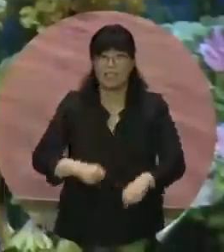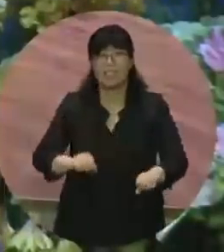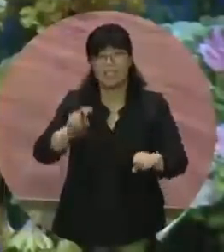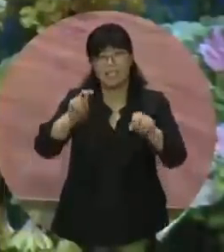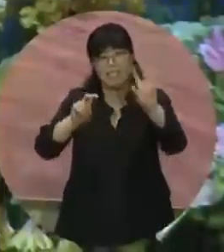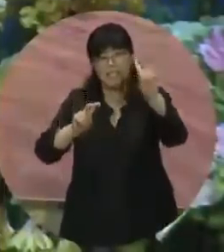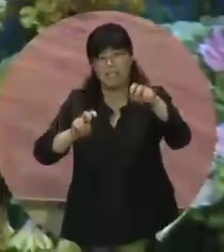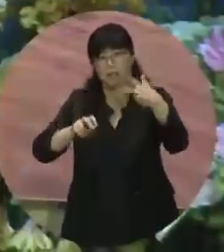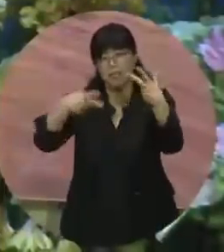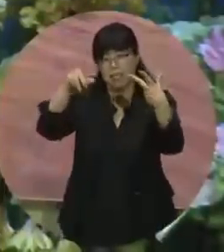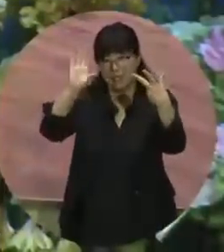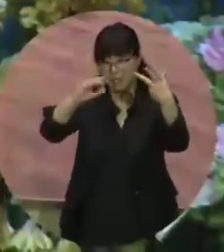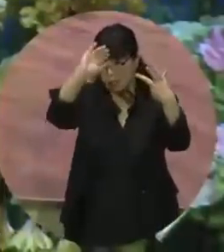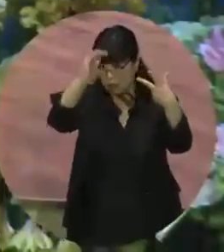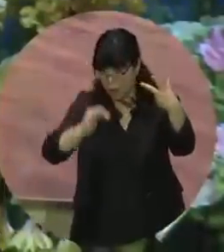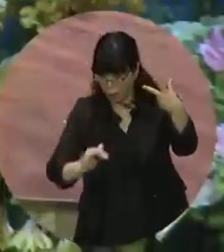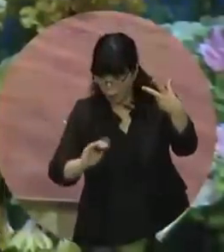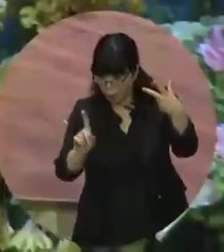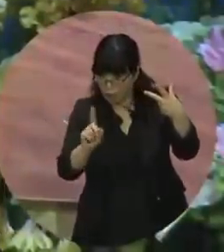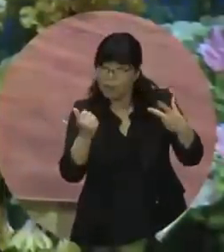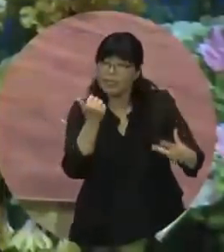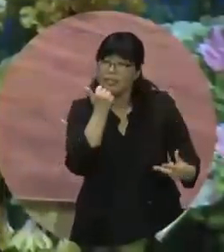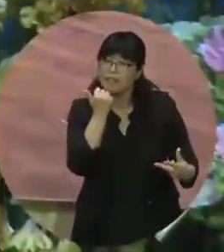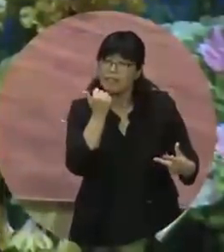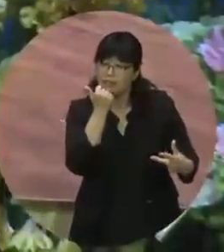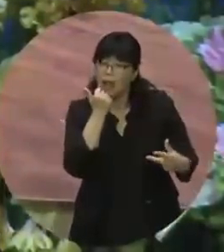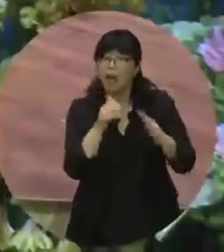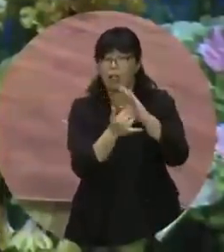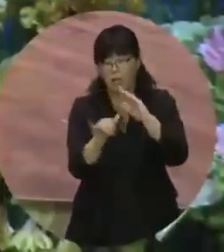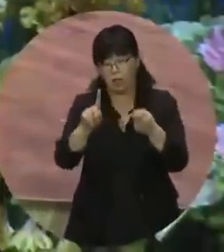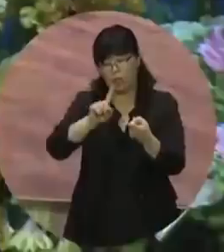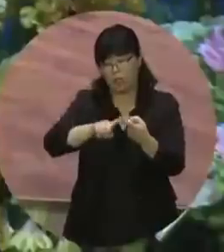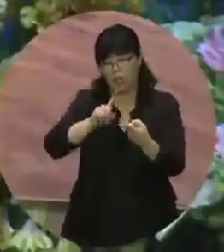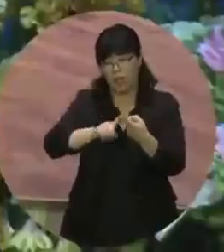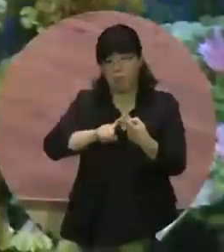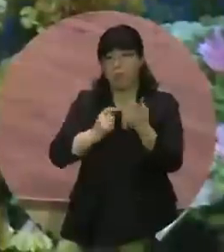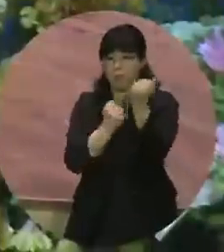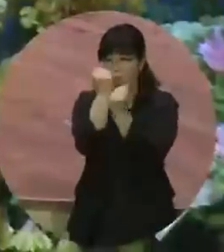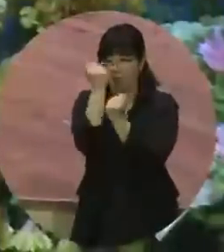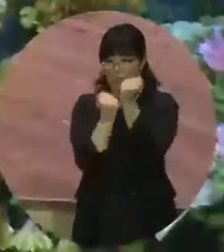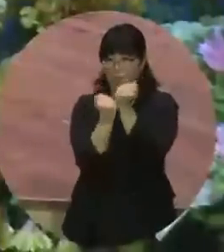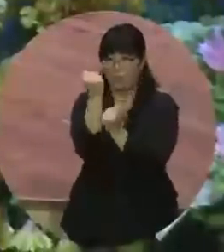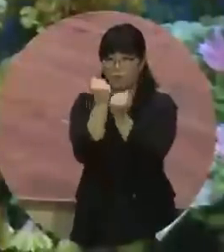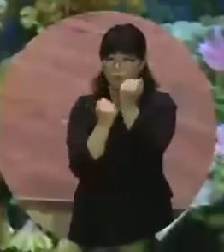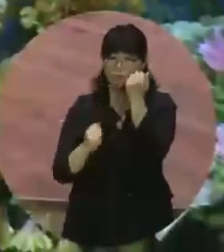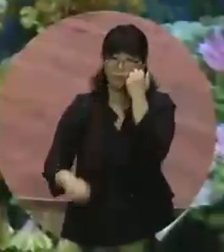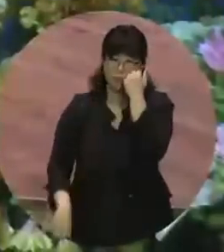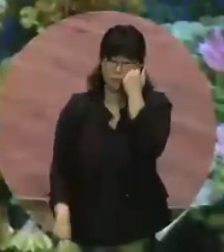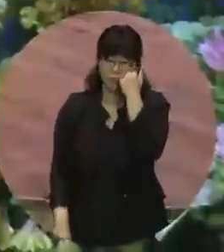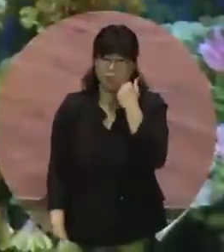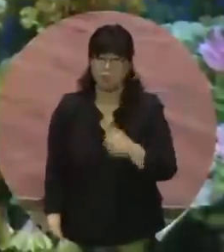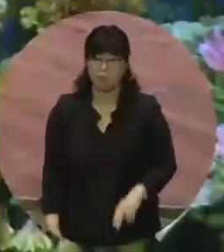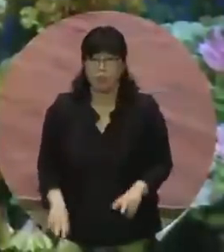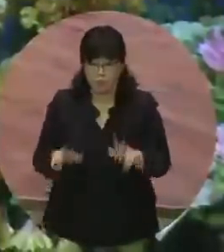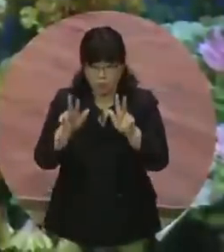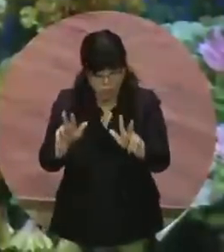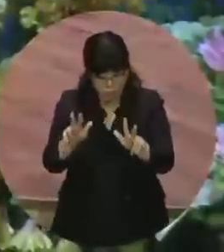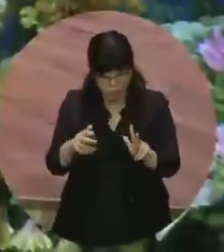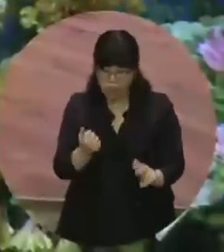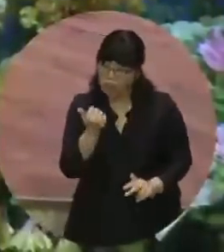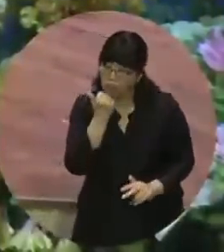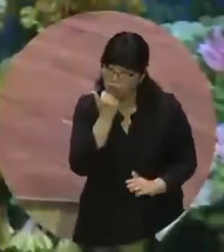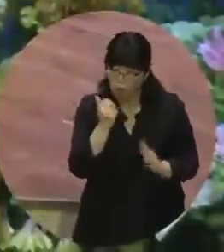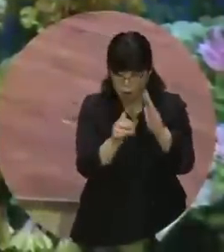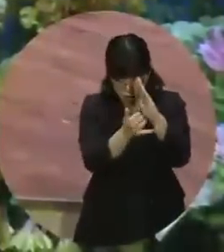가정 이야기를 기록하고 있어요. 그런데 영적으로 이 가정을 보면요, 지금 총체적 당국에 빠져 있어요.